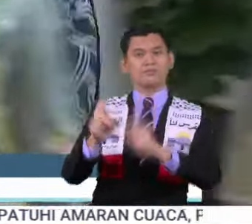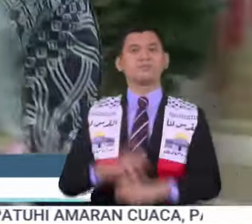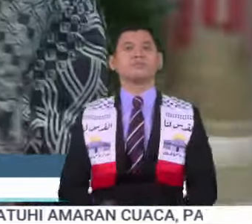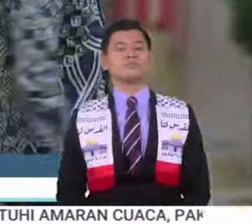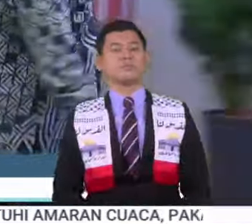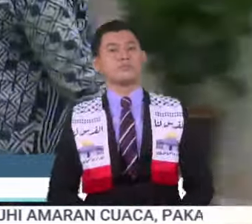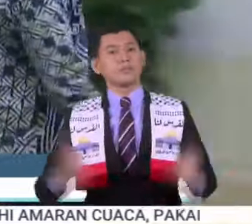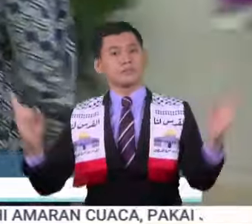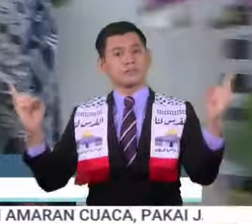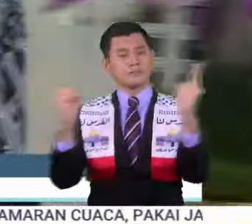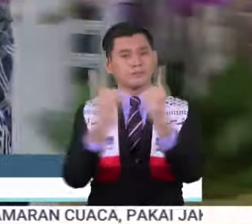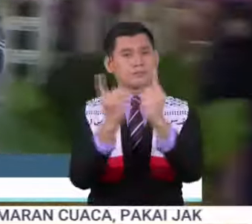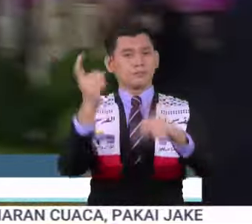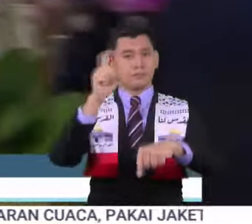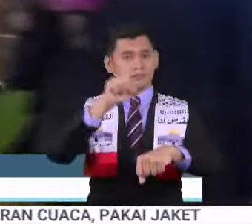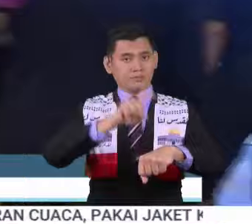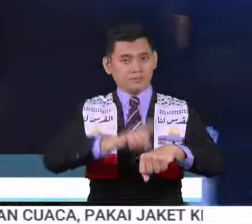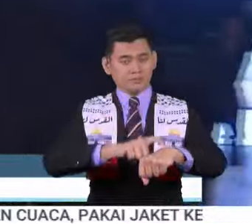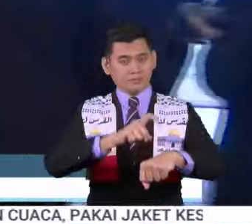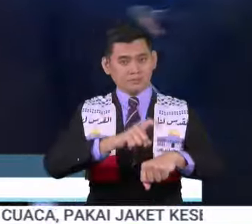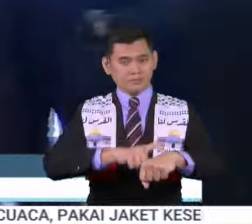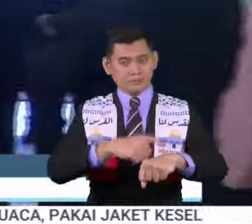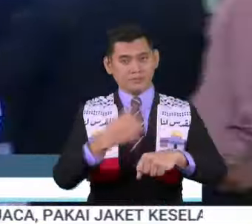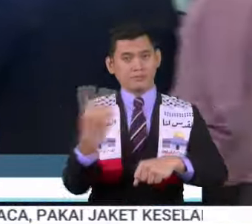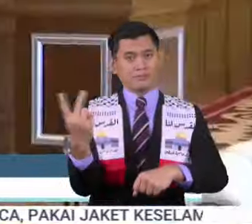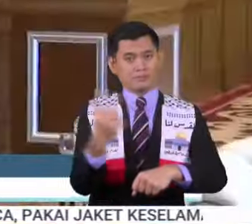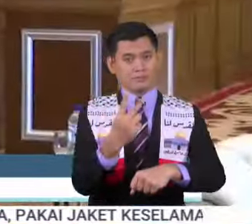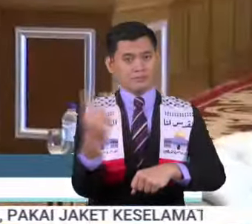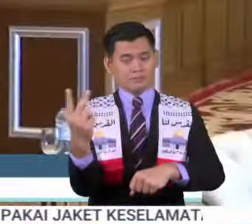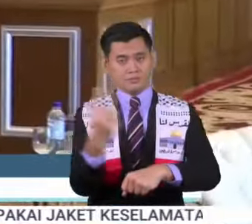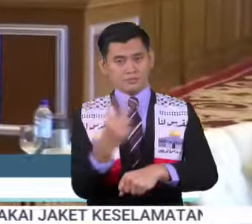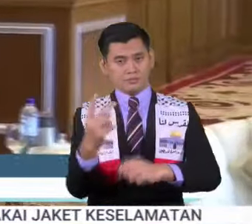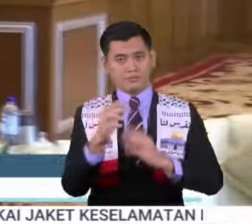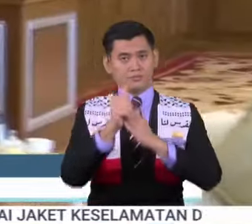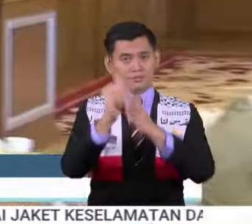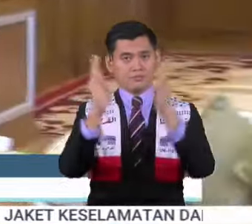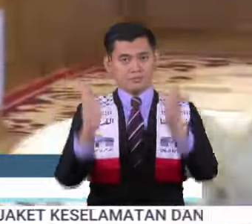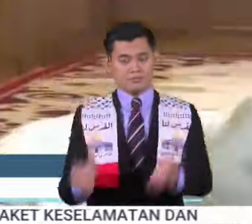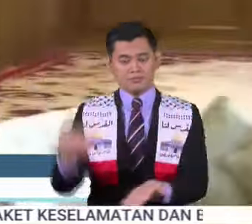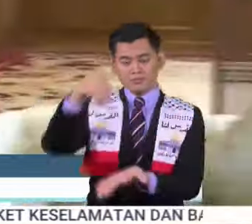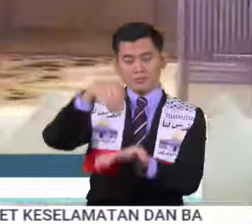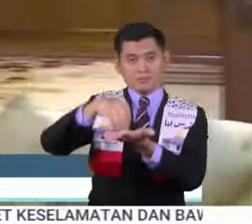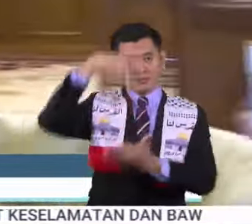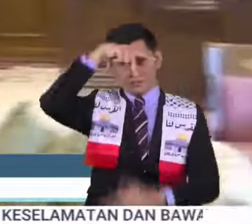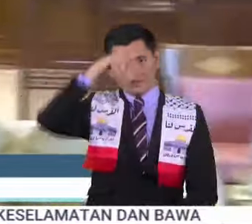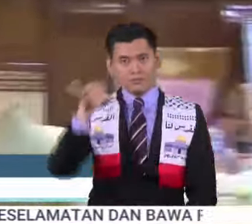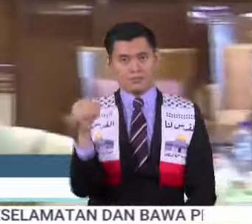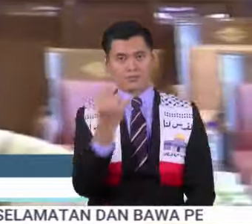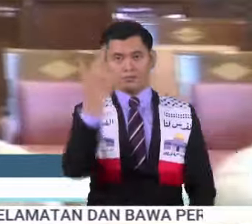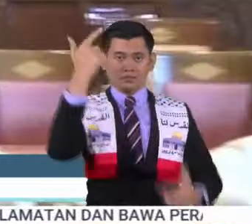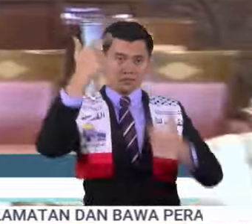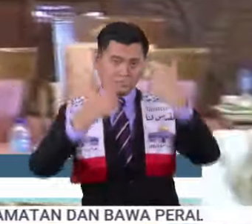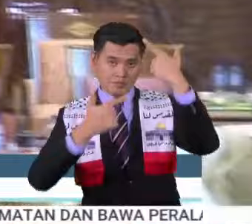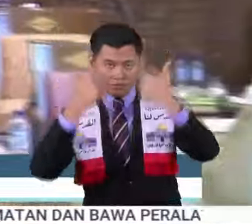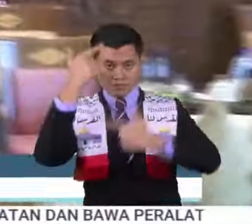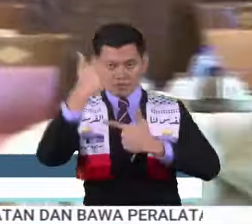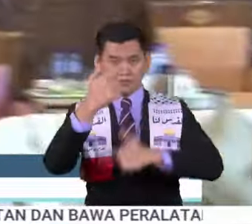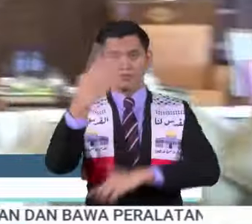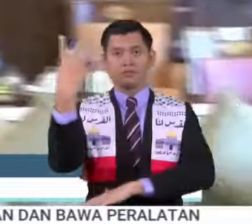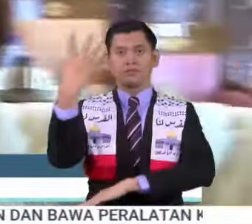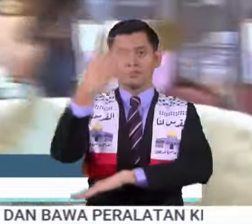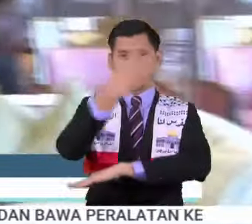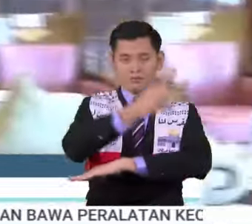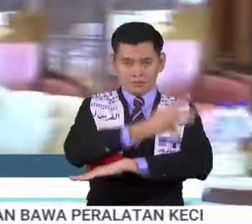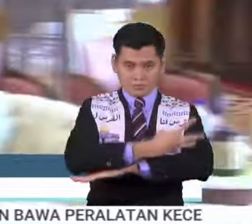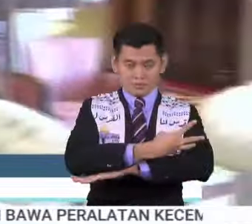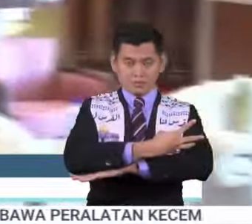Beliau ditemui selepas pertemuan kedua-dua pemimpin berkenaan di Perdana Putra Putrajaya sempena lawatan rasmi 4 hari Han ke